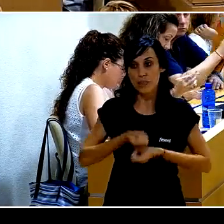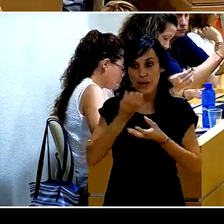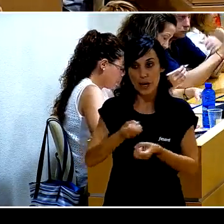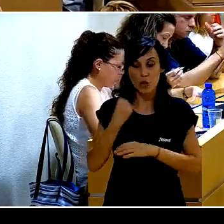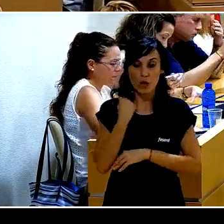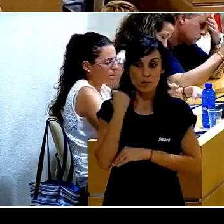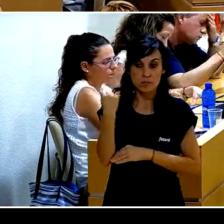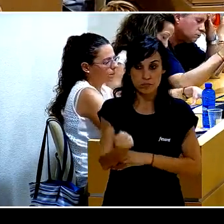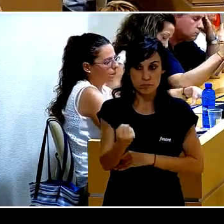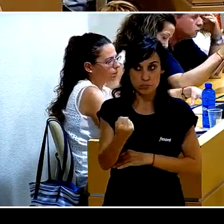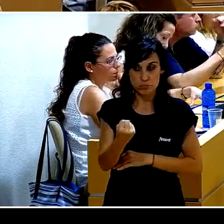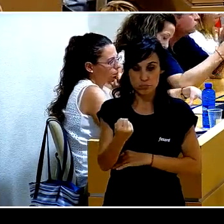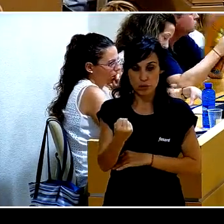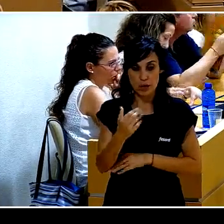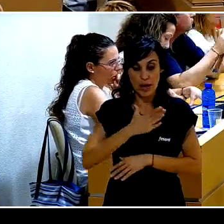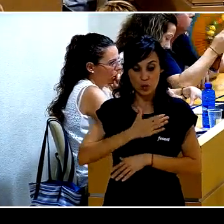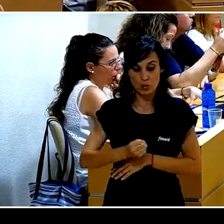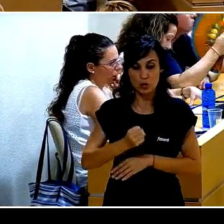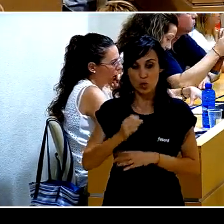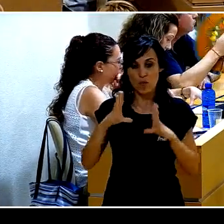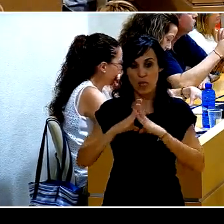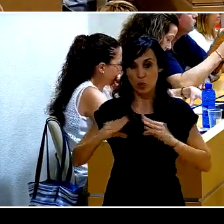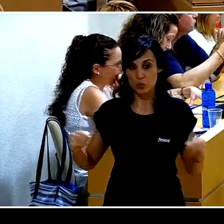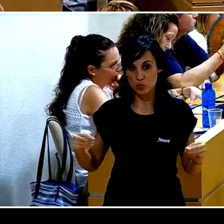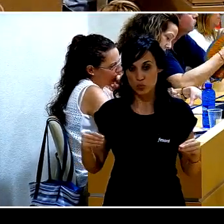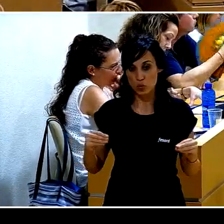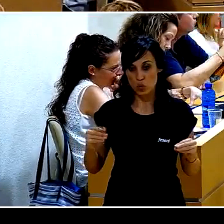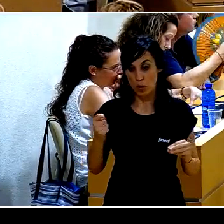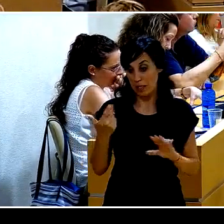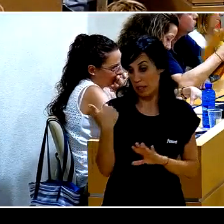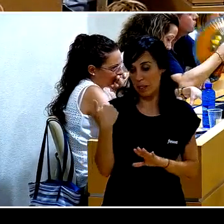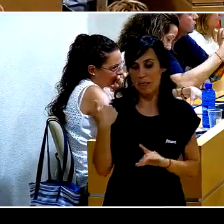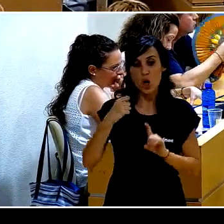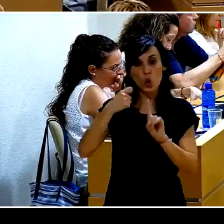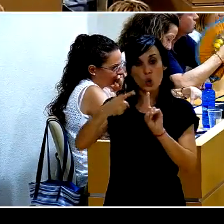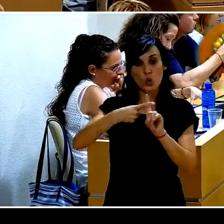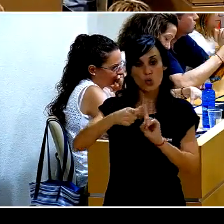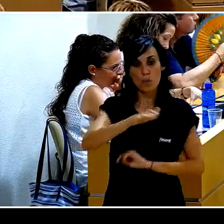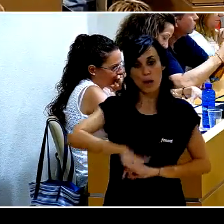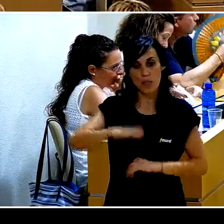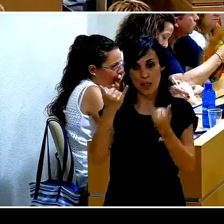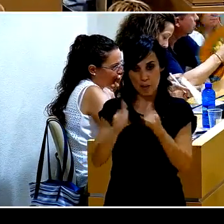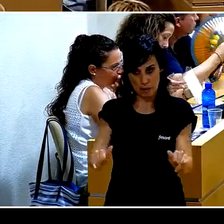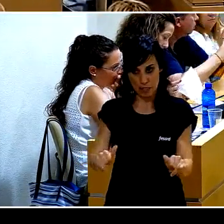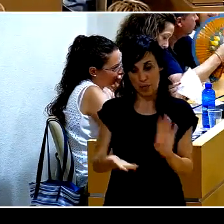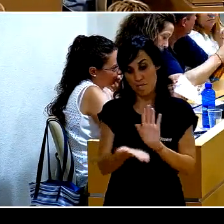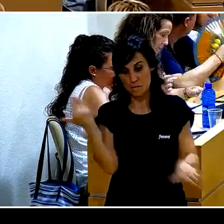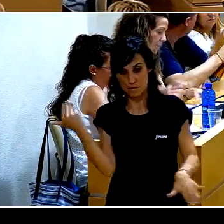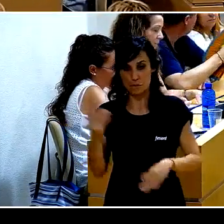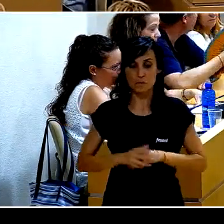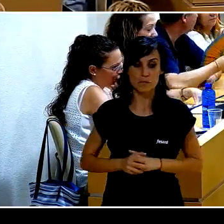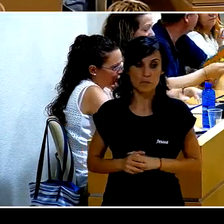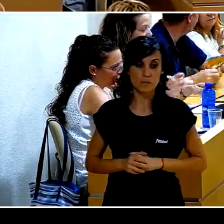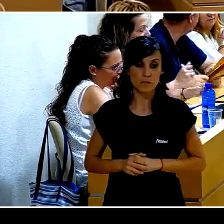suport a l'Ajuntament de Vall d'Uixó per la recent retirada de la creu de la plaça de la Pau. Senyor secretari.